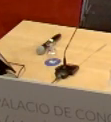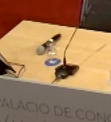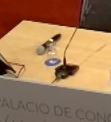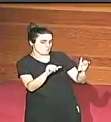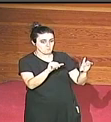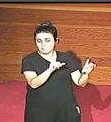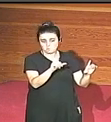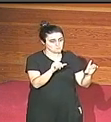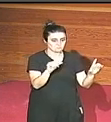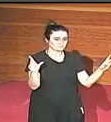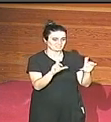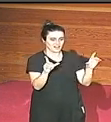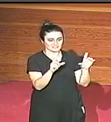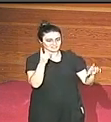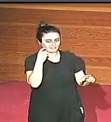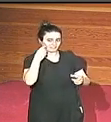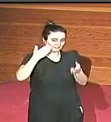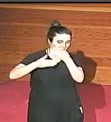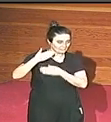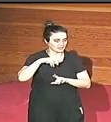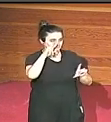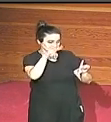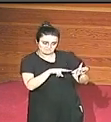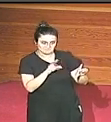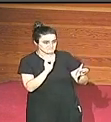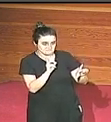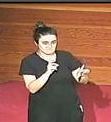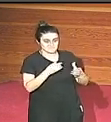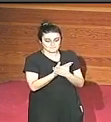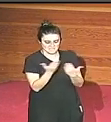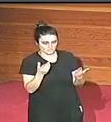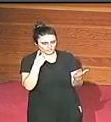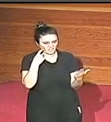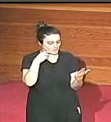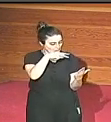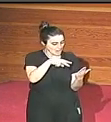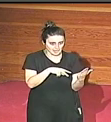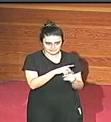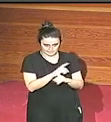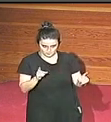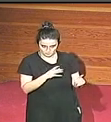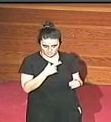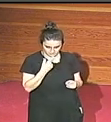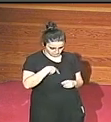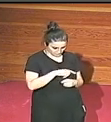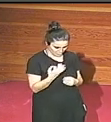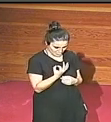telebista tradizionala ikusten, ez ditu egunkari tradizionalak irakurtzen, ezinbestean modu berriak bilatu behar